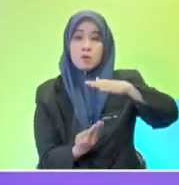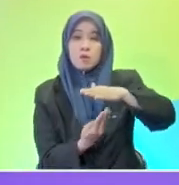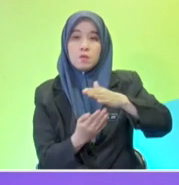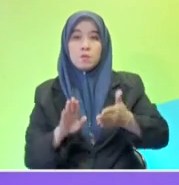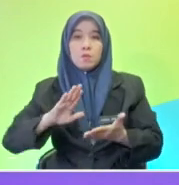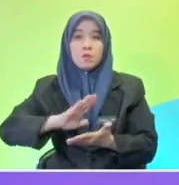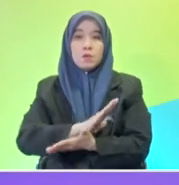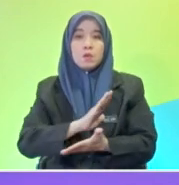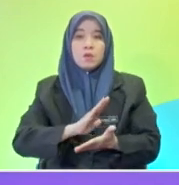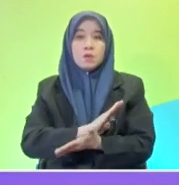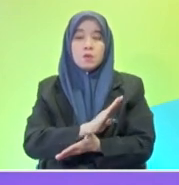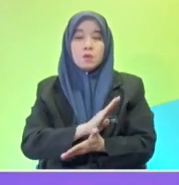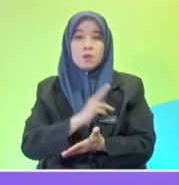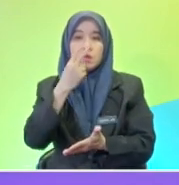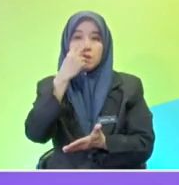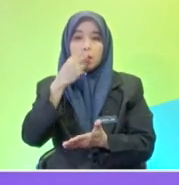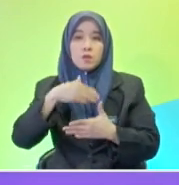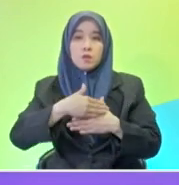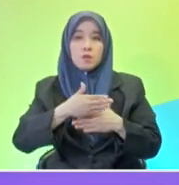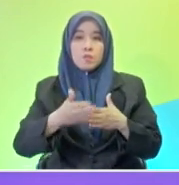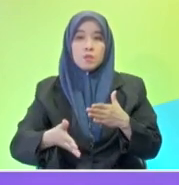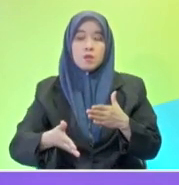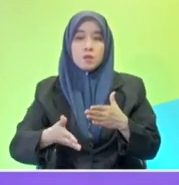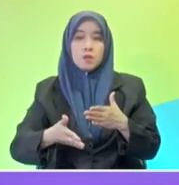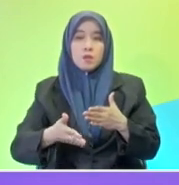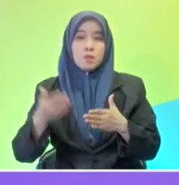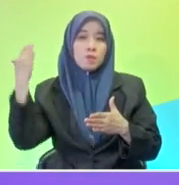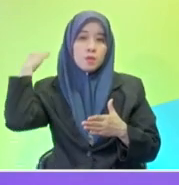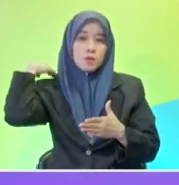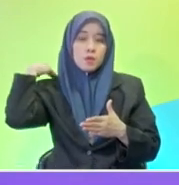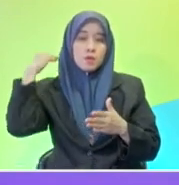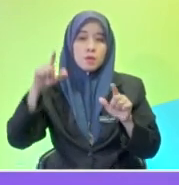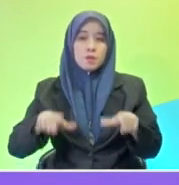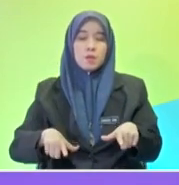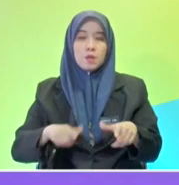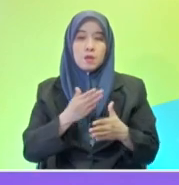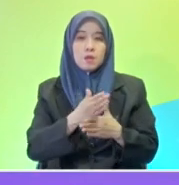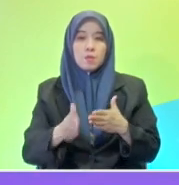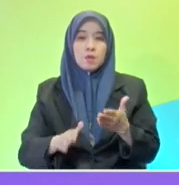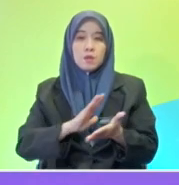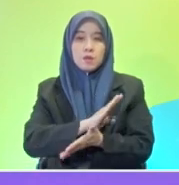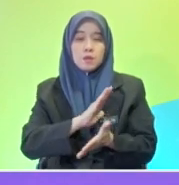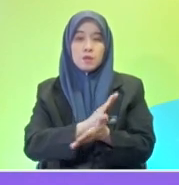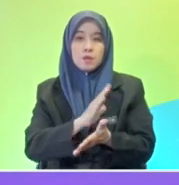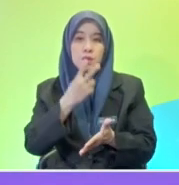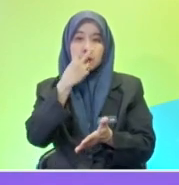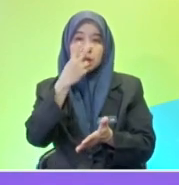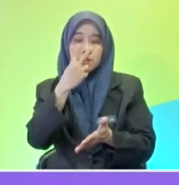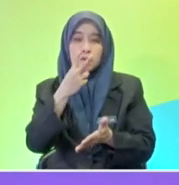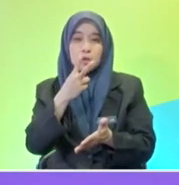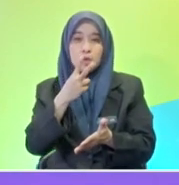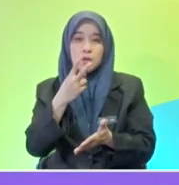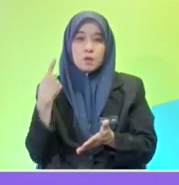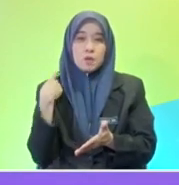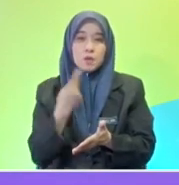ni akan tengok bahagian belakang dan letakkan di belakang kertas tengok dulu ni abang Kris tengok dulu ni kita punya